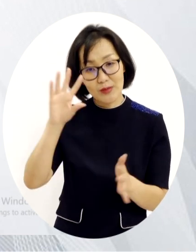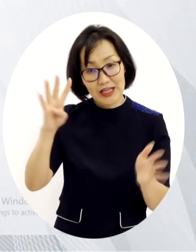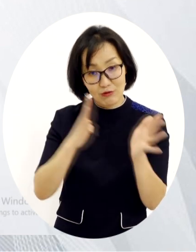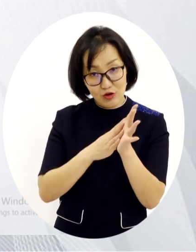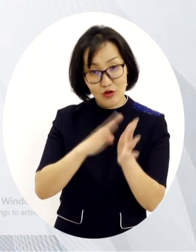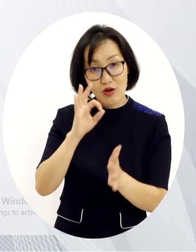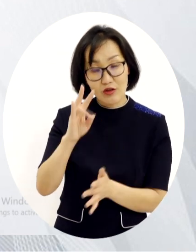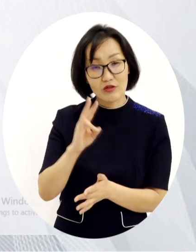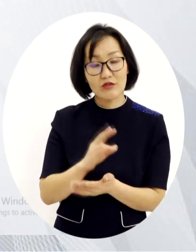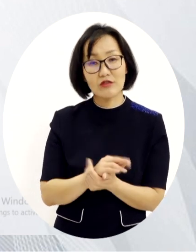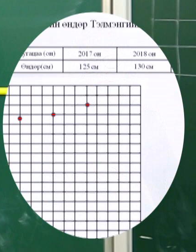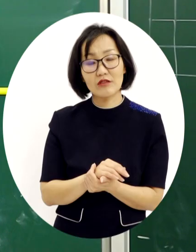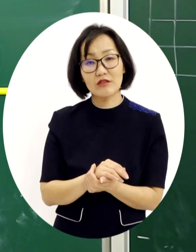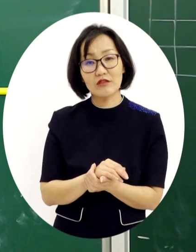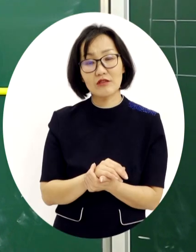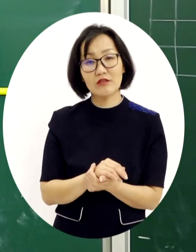2019 онд